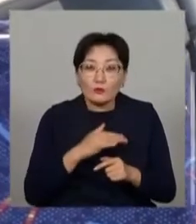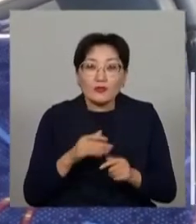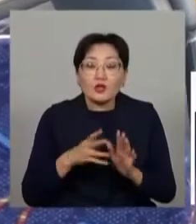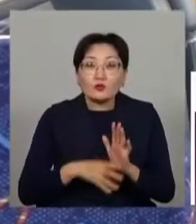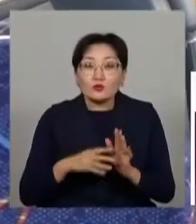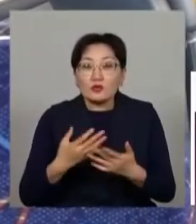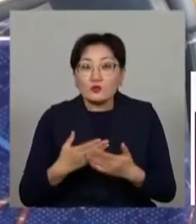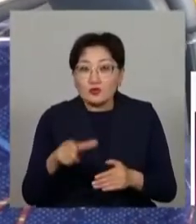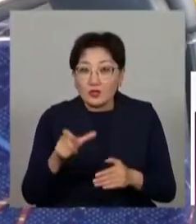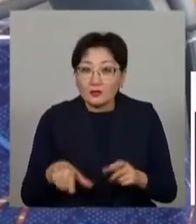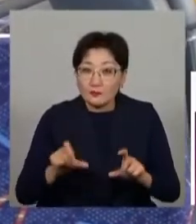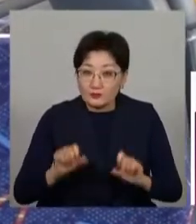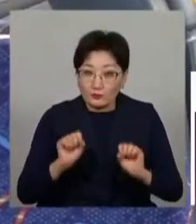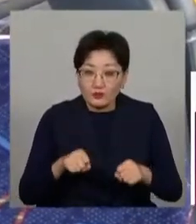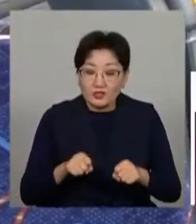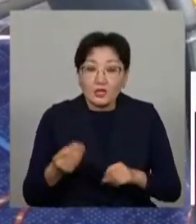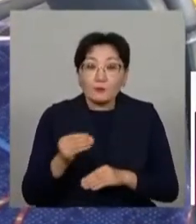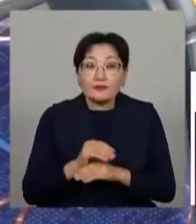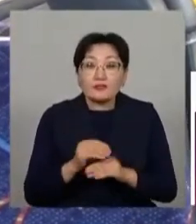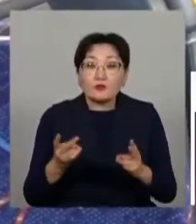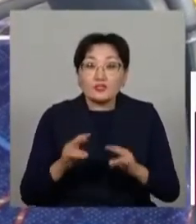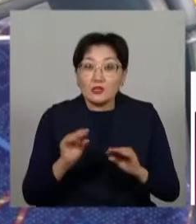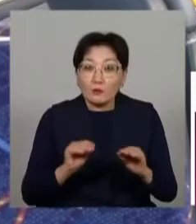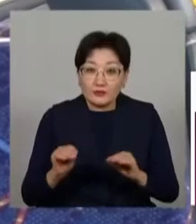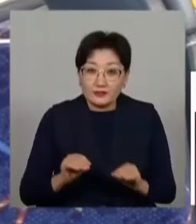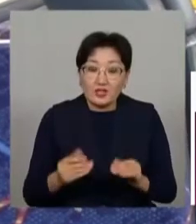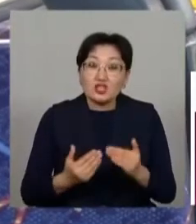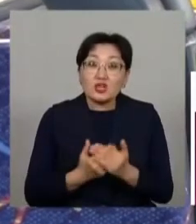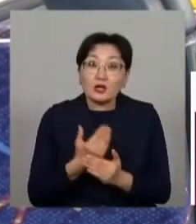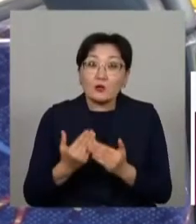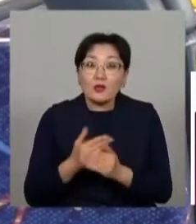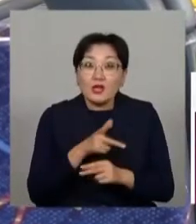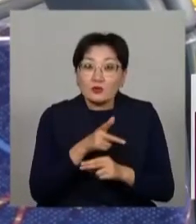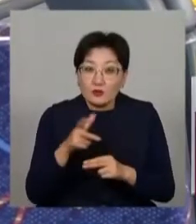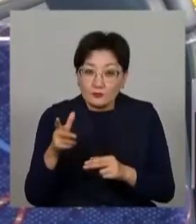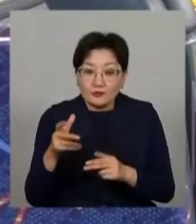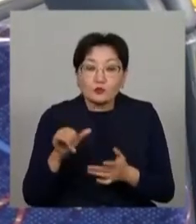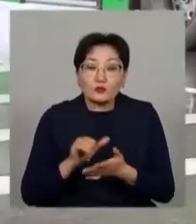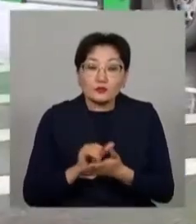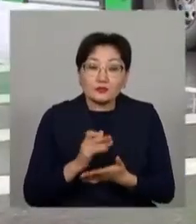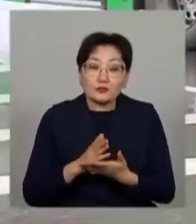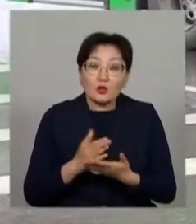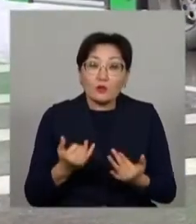90-ға жуық адам сияды. Сонымен қоса қажетті құралдармен жабдықталып, жаңадан бейнекамералар